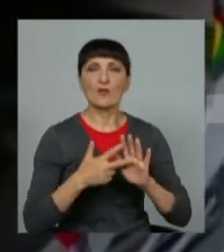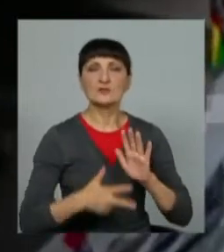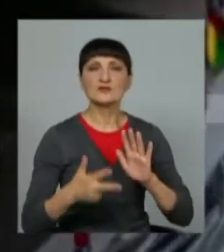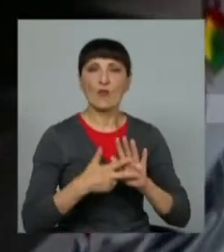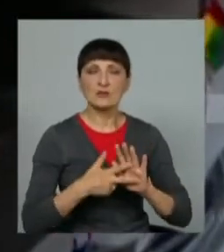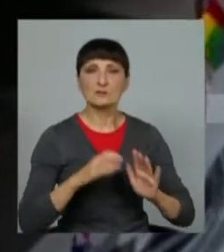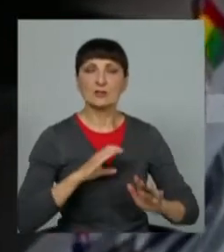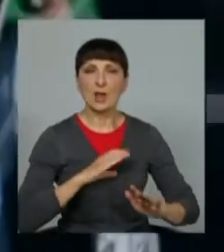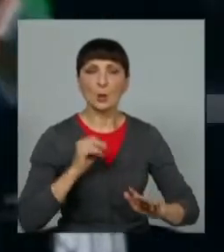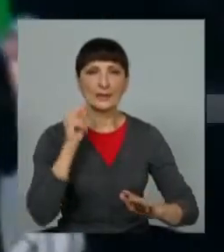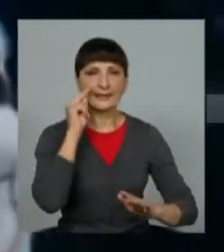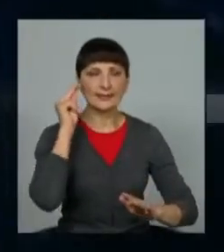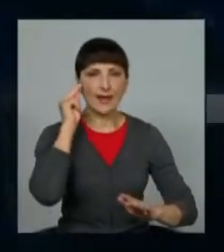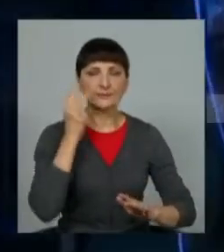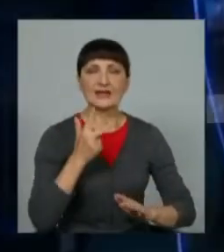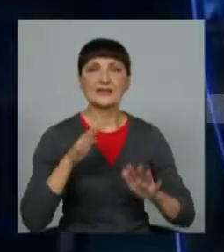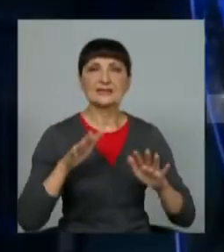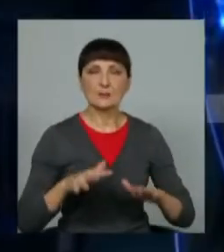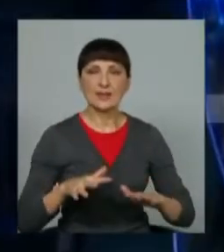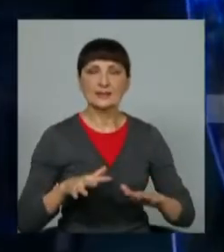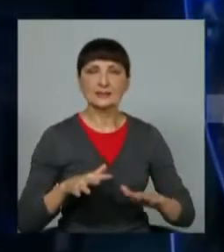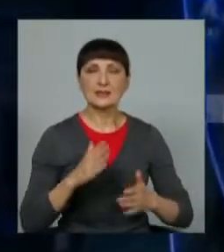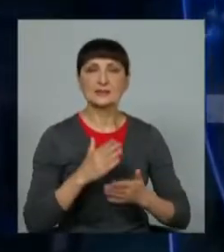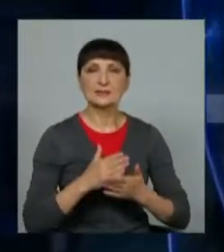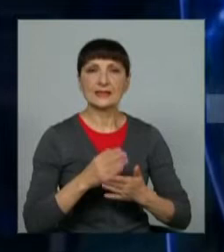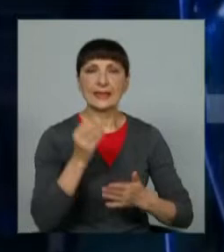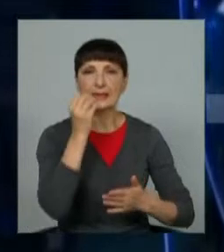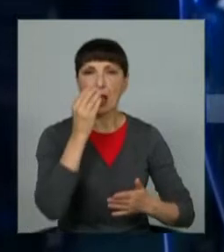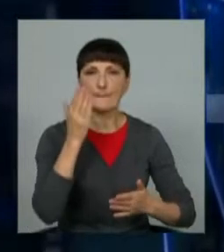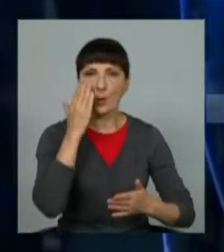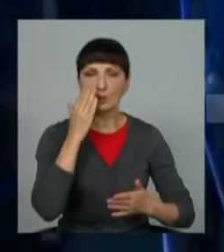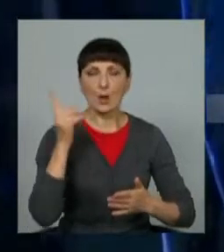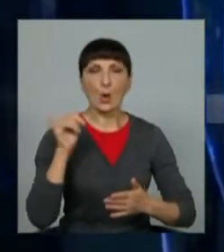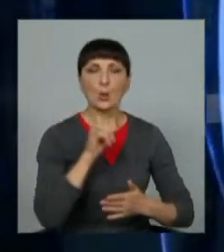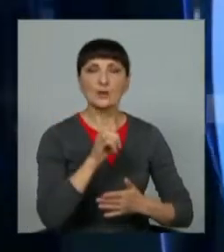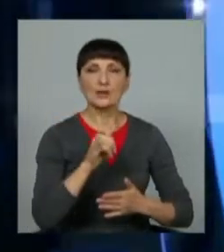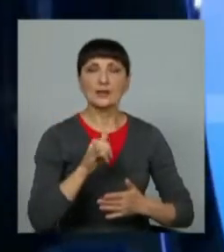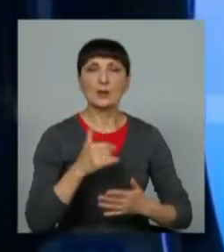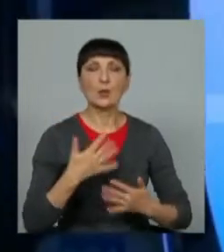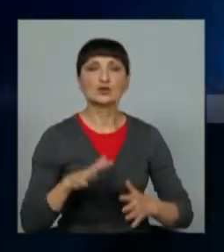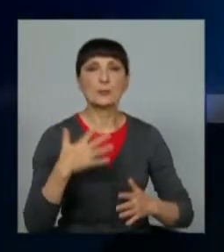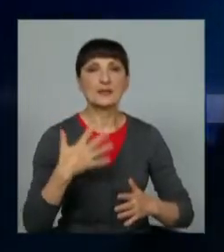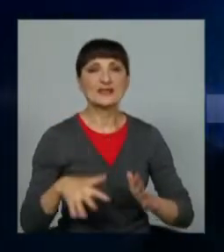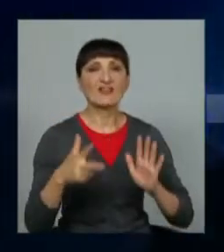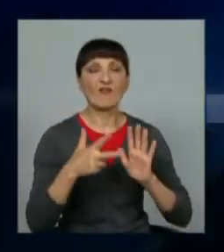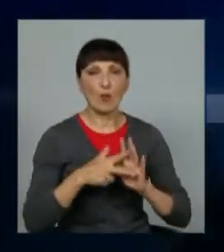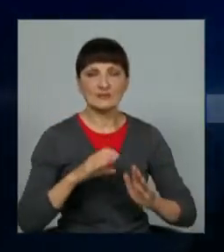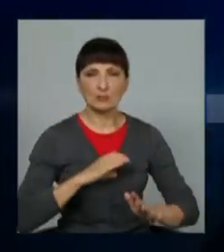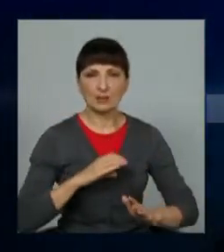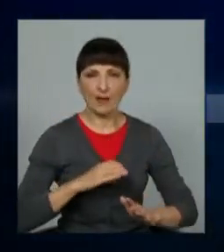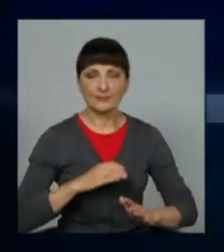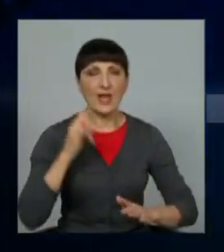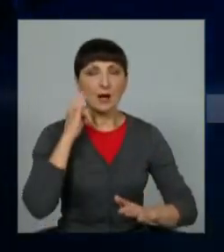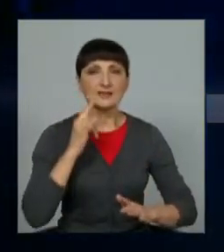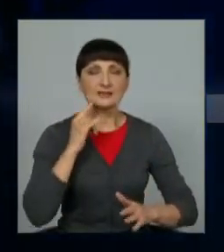88 медалями у Китая. На третьей позиции расположилась Япония. У атлетов страны-хозяйки игр 58 медалей.